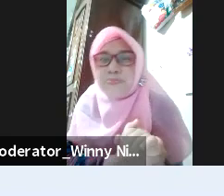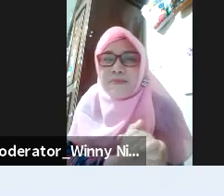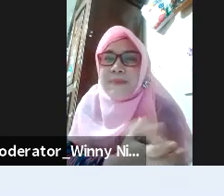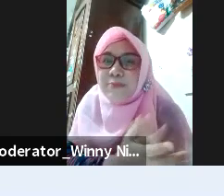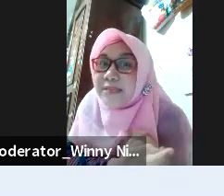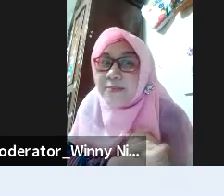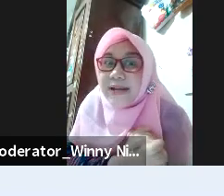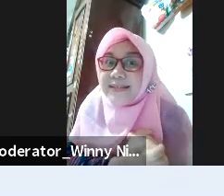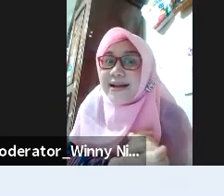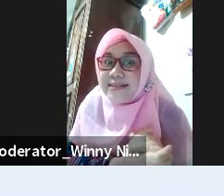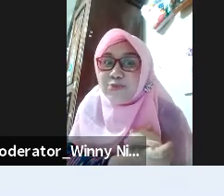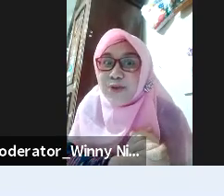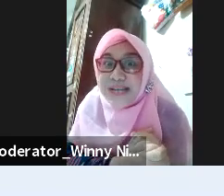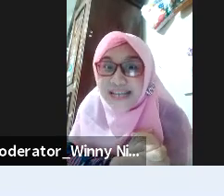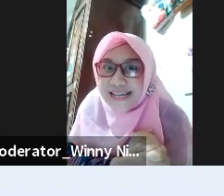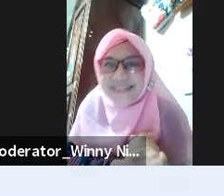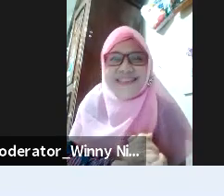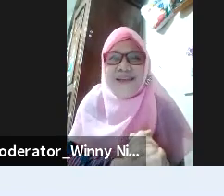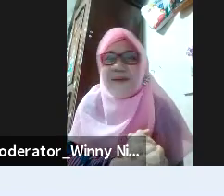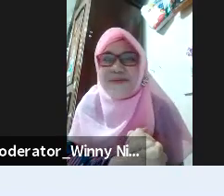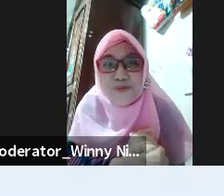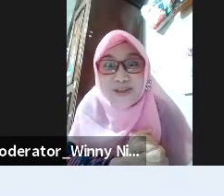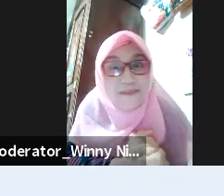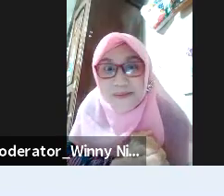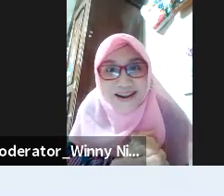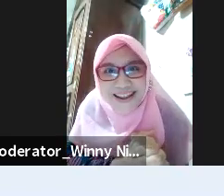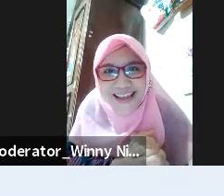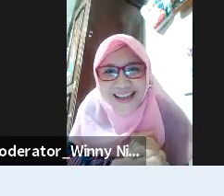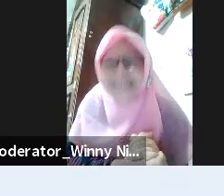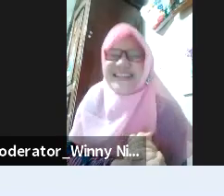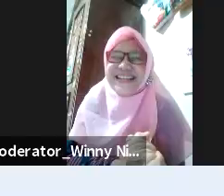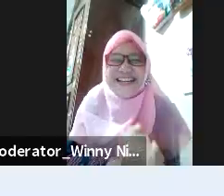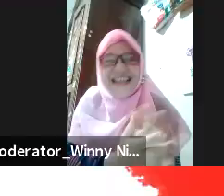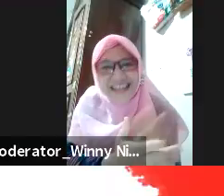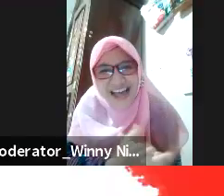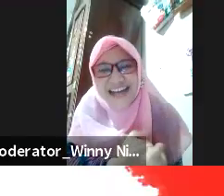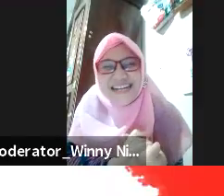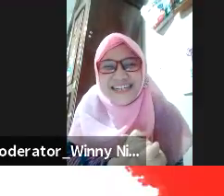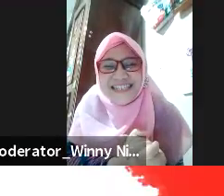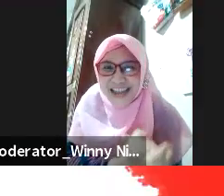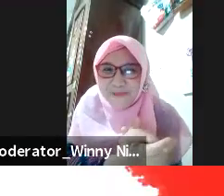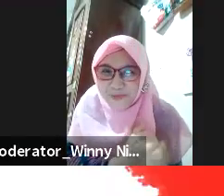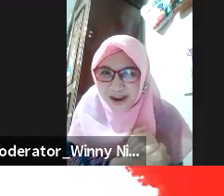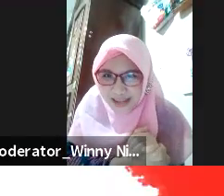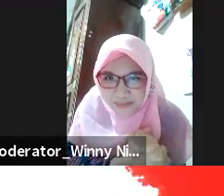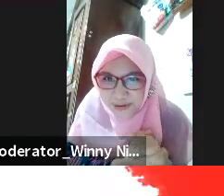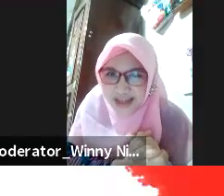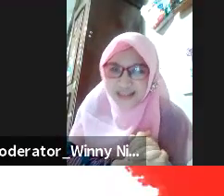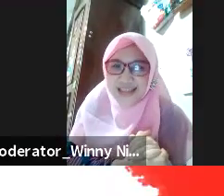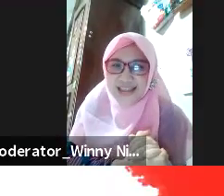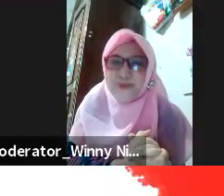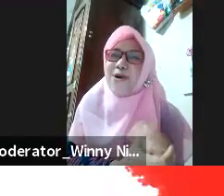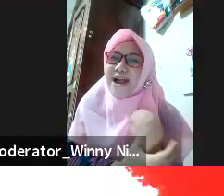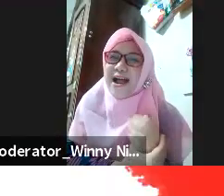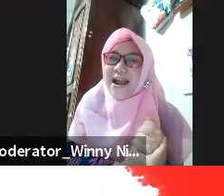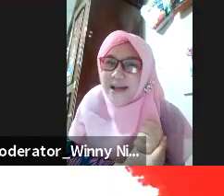moderator. Bapak Ibu bisa memanggil saya dengan sebutan Winnie, tanpa depuh, tanpa Mandela. Ya, saya merupakan ibu